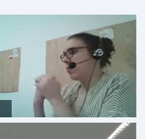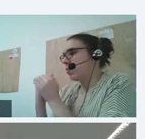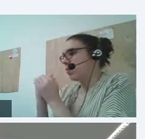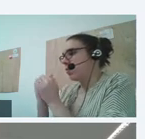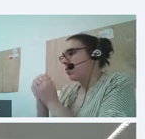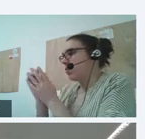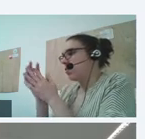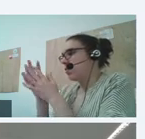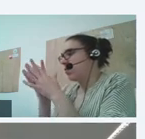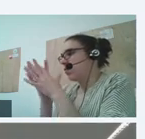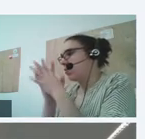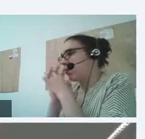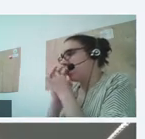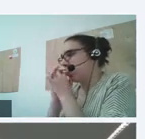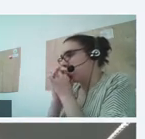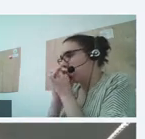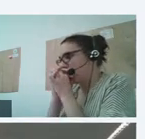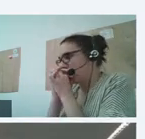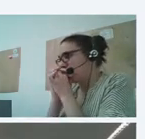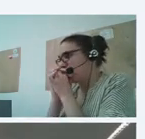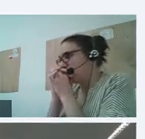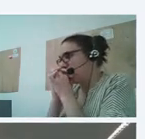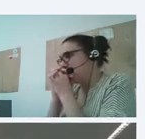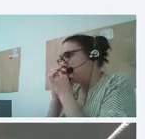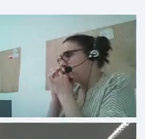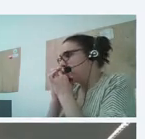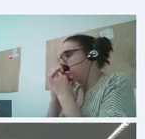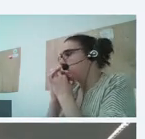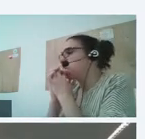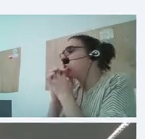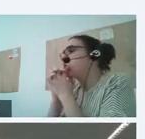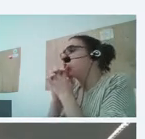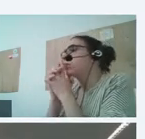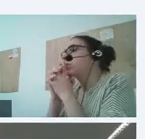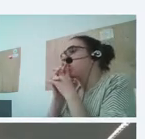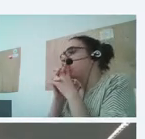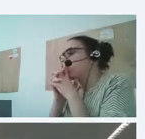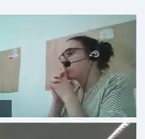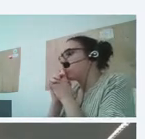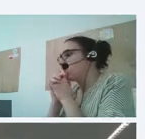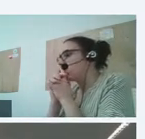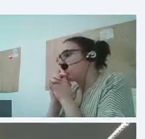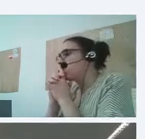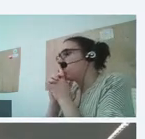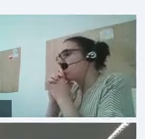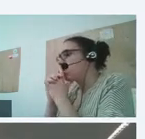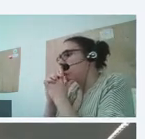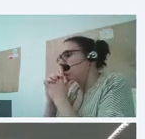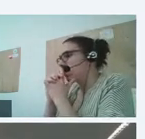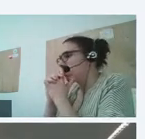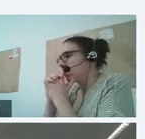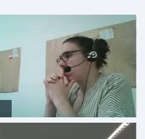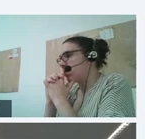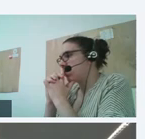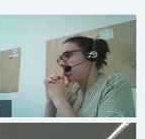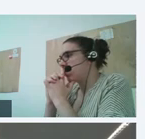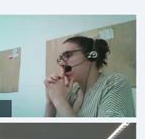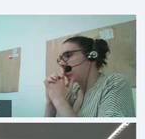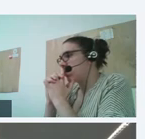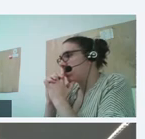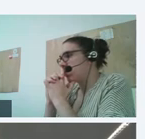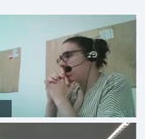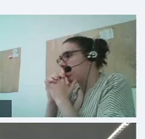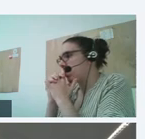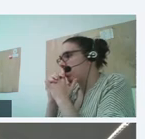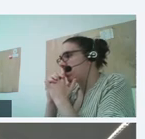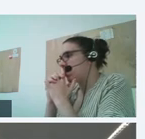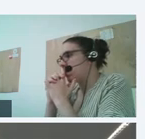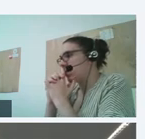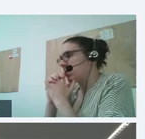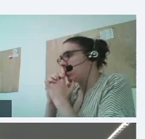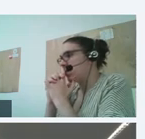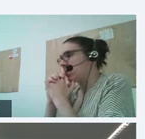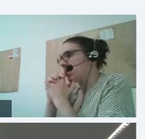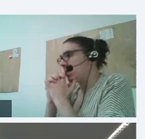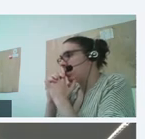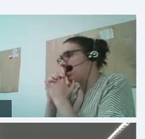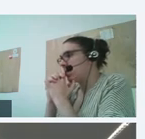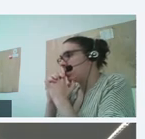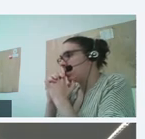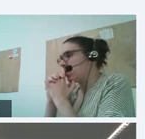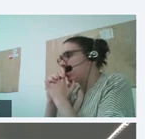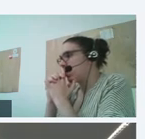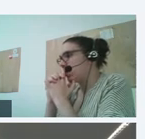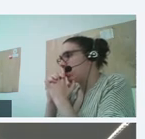considerazioni, però in parallelo una notizia di luglio del New York Times mi è piaciuta, in modo particolare voglio aprire così.